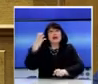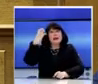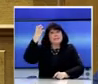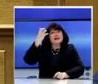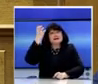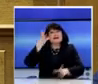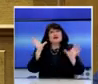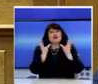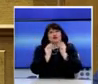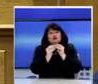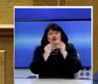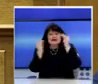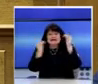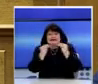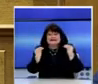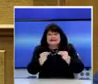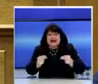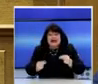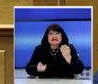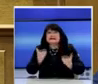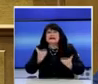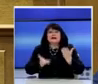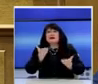επιστήμονας στον τομέα της στατιστικής,